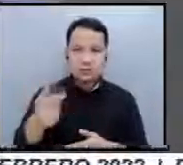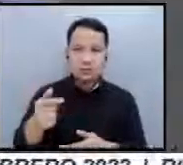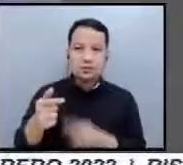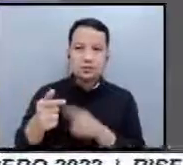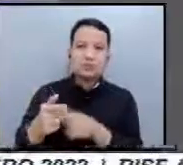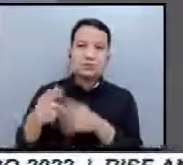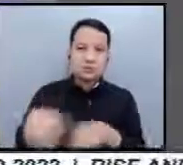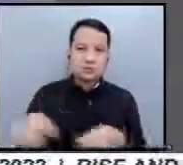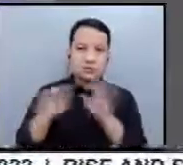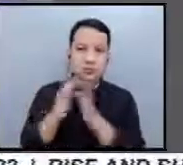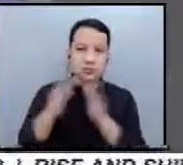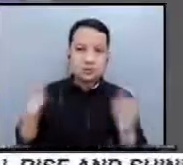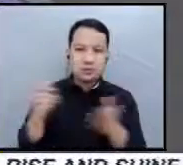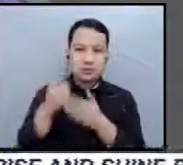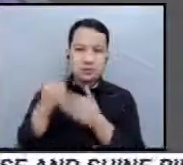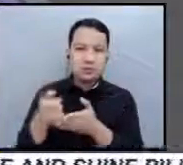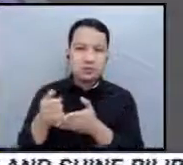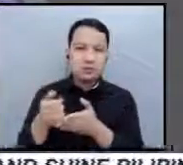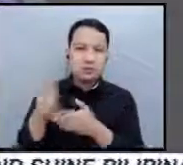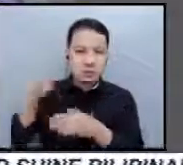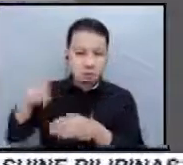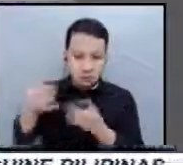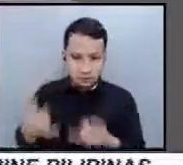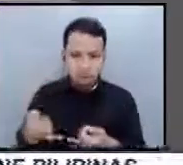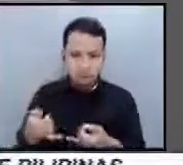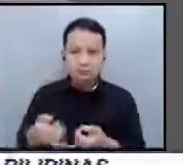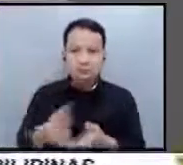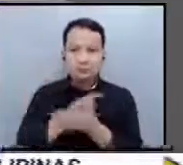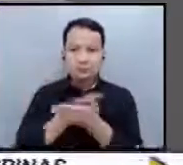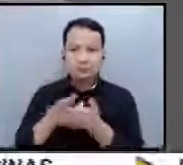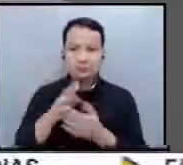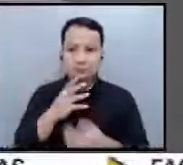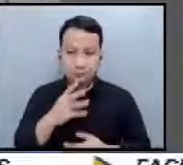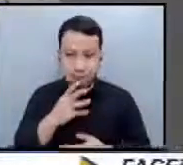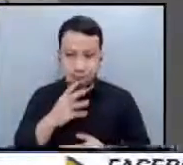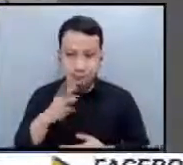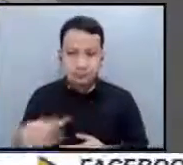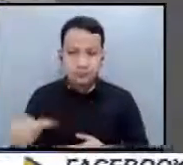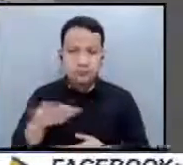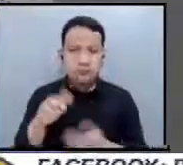anila'y malaking tulong dahil sa matinding pangangailangan sa malinis na inumin tubig ng mga mamamayan.